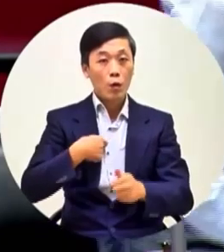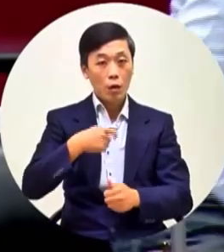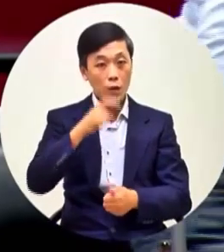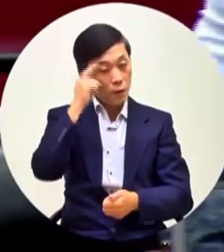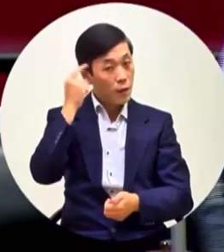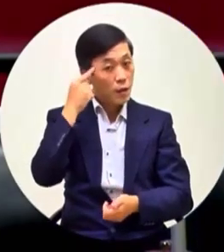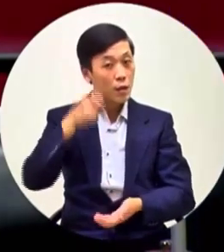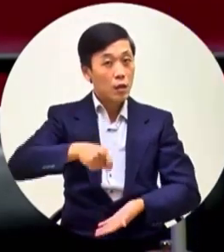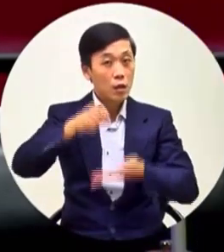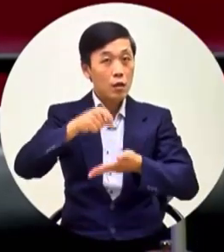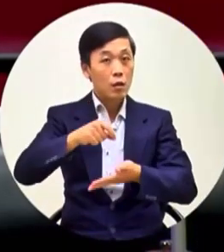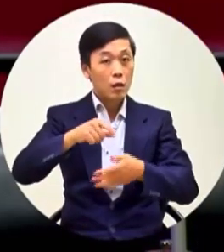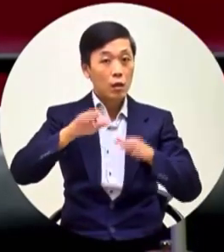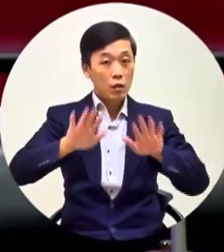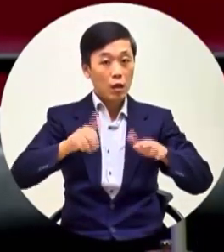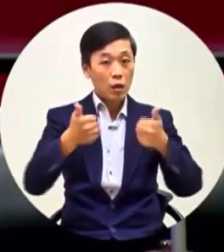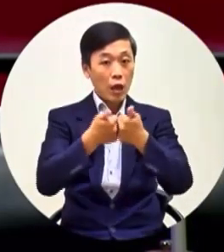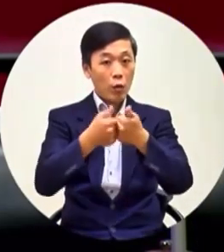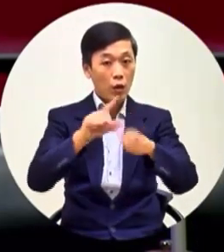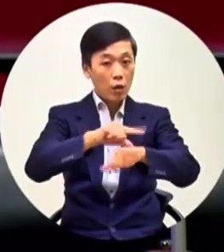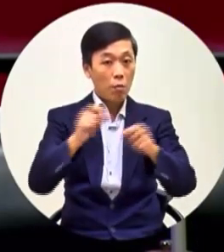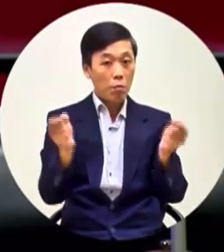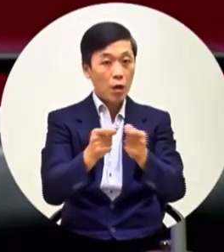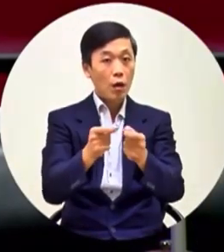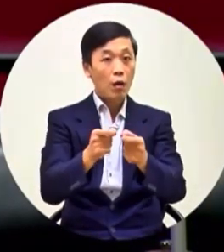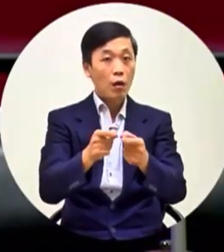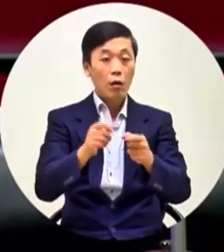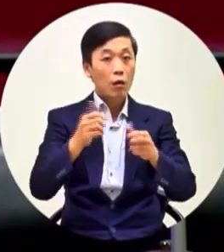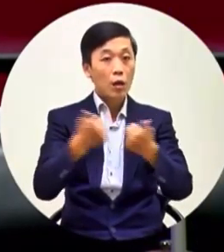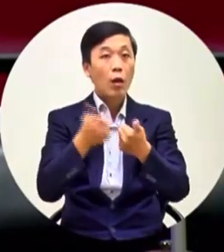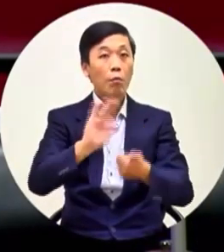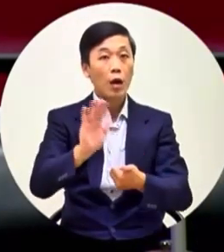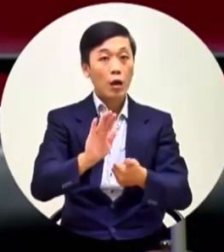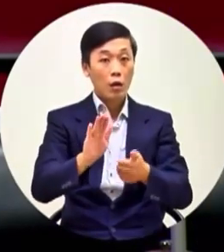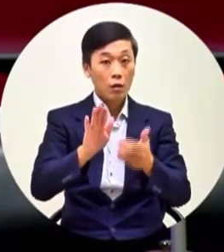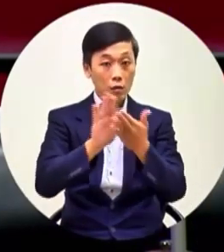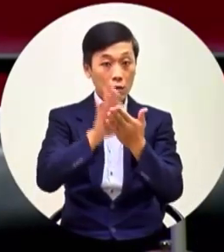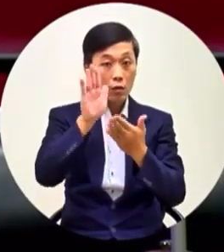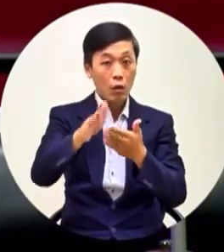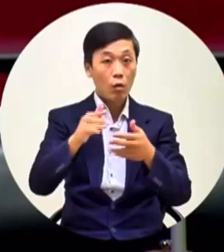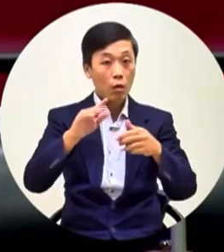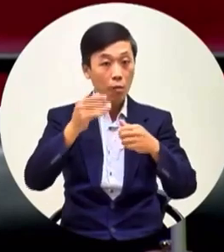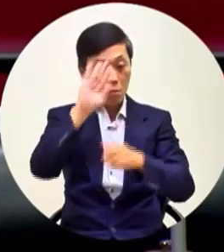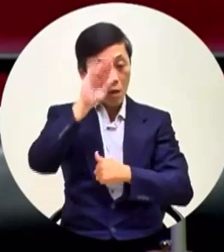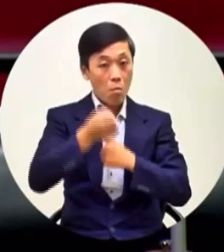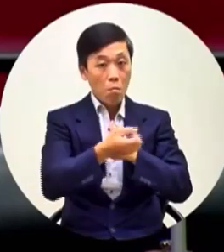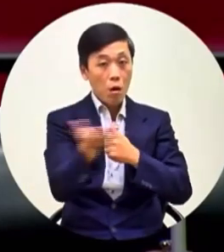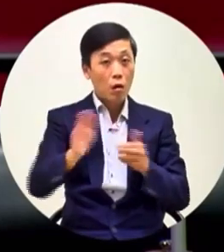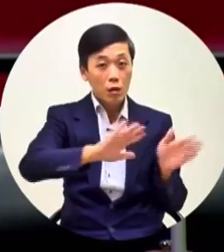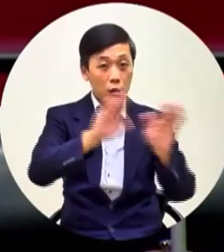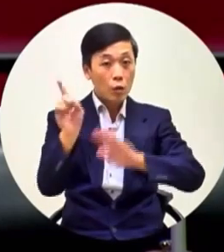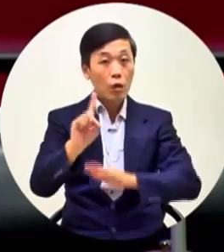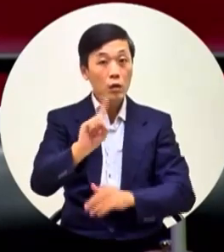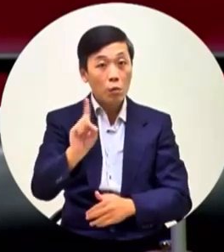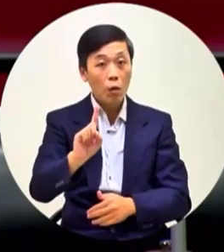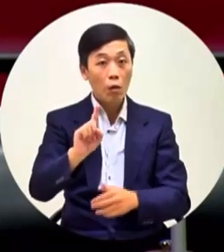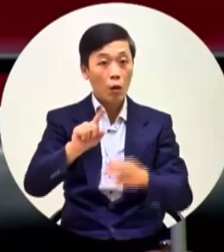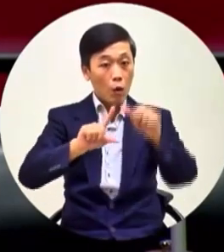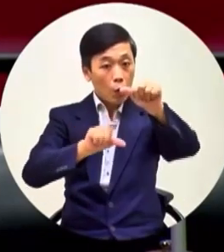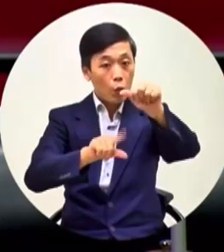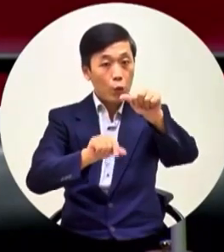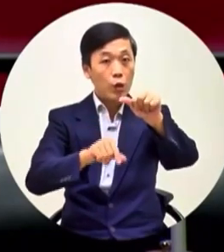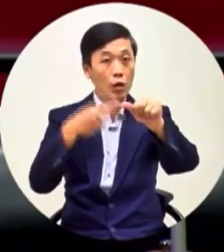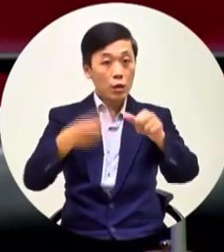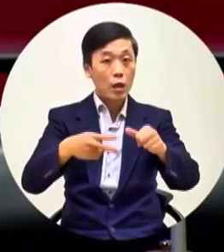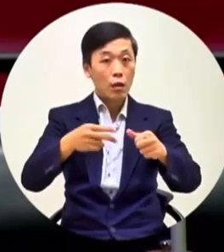会不开啊，然后是这次的舰队疫情发展后啊，看5月份哦，再来开这个第三次的定